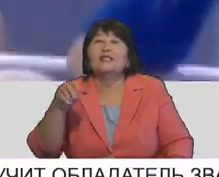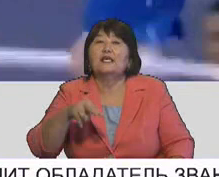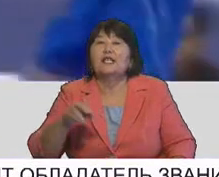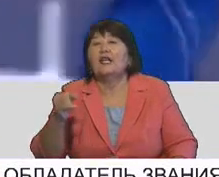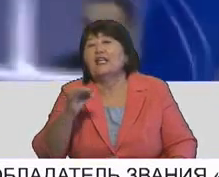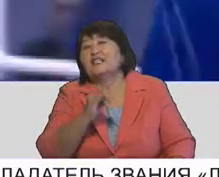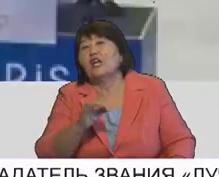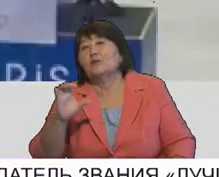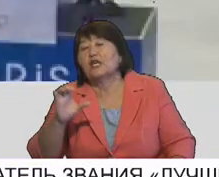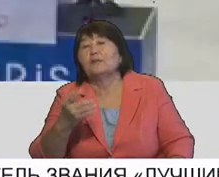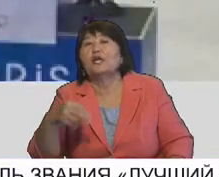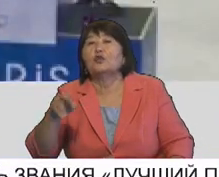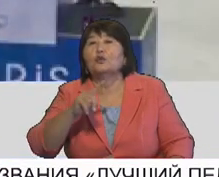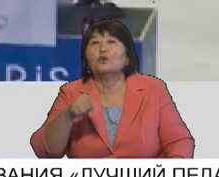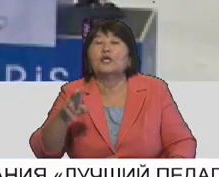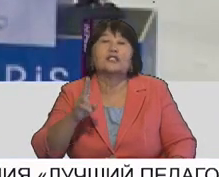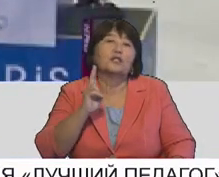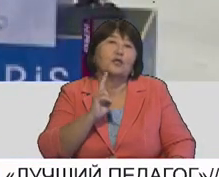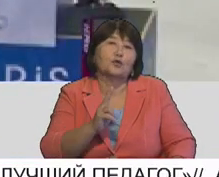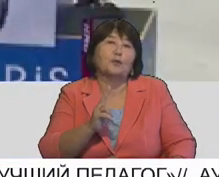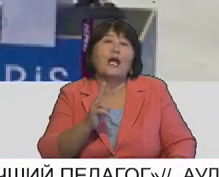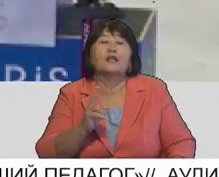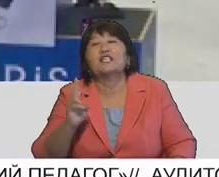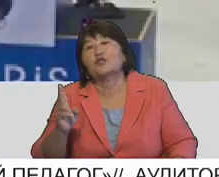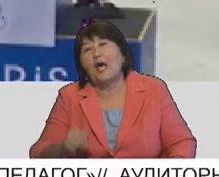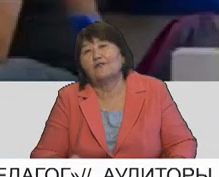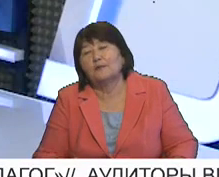Ислам Сатпаев и дзюдоист Гусман Кыргызбаев.